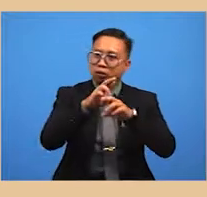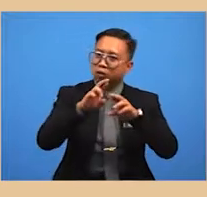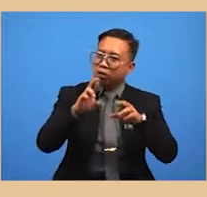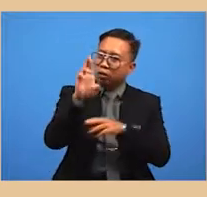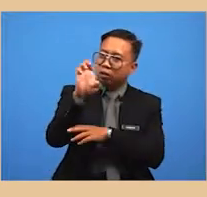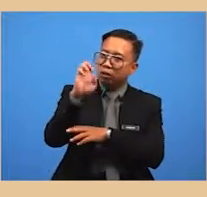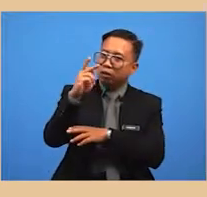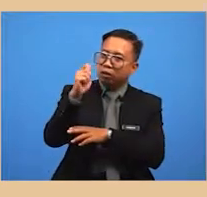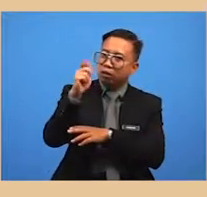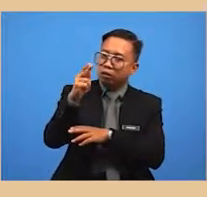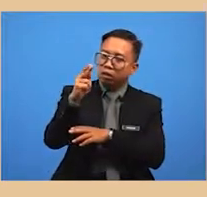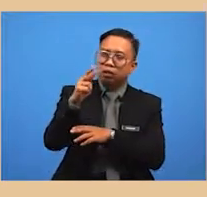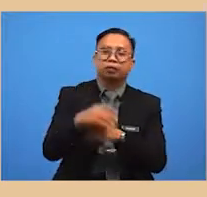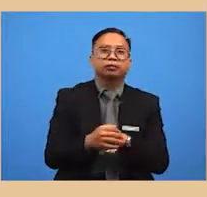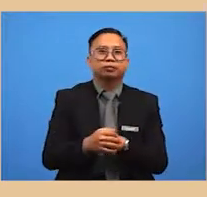sisinya.